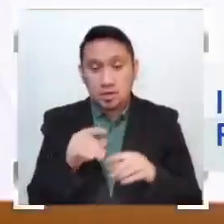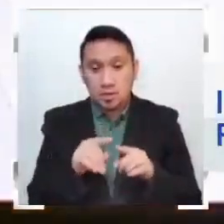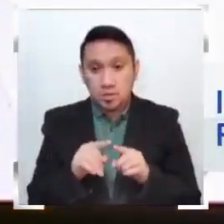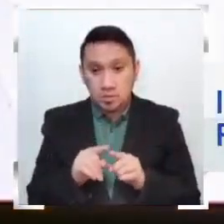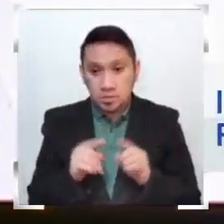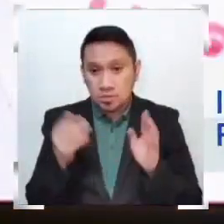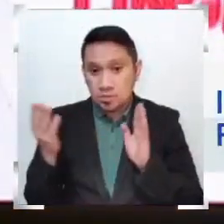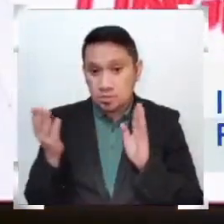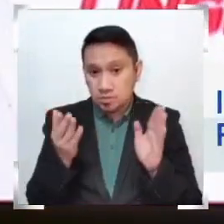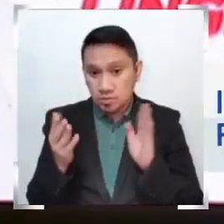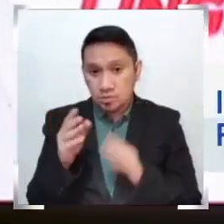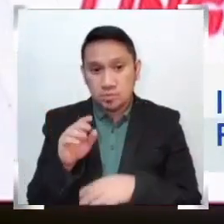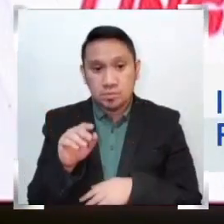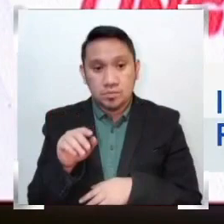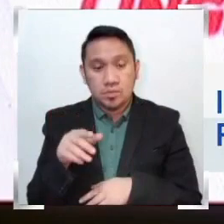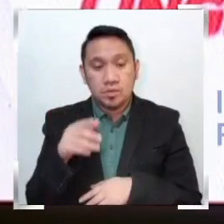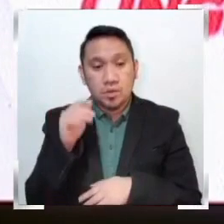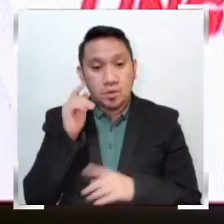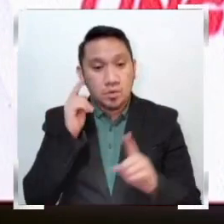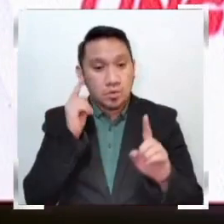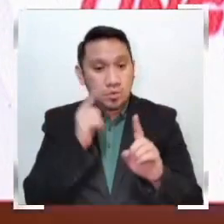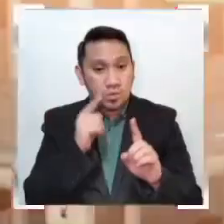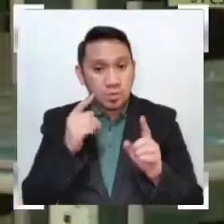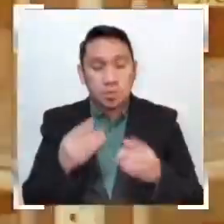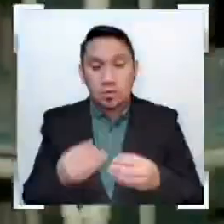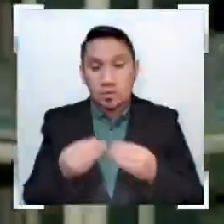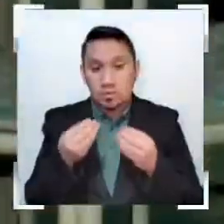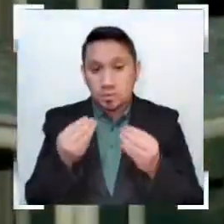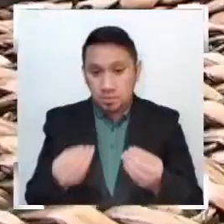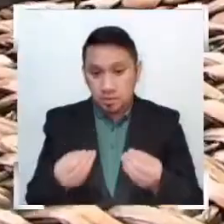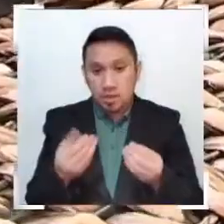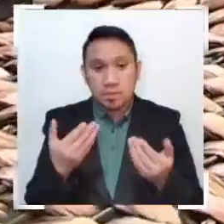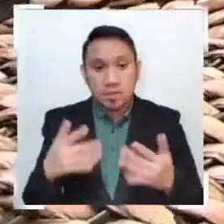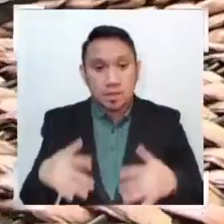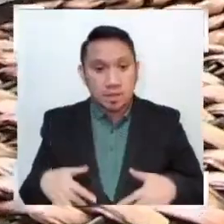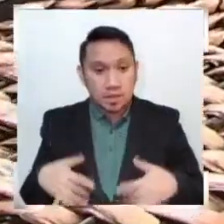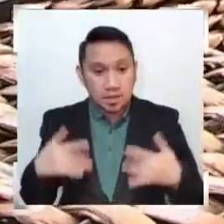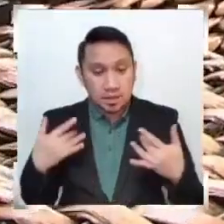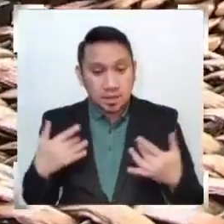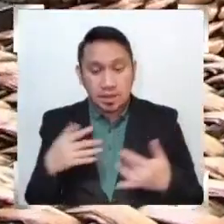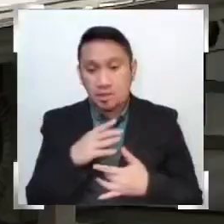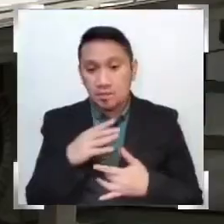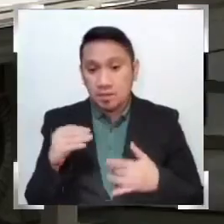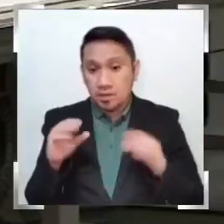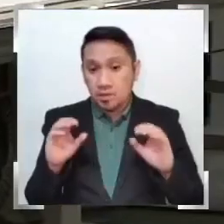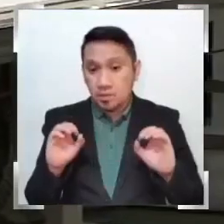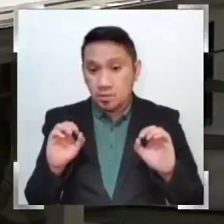Maralita na layo makapagbigay sa kanila ng kabuhayan at oportunidad.